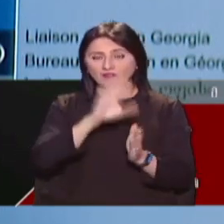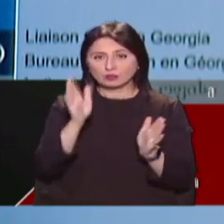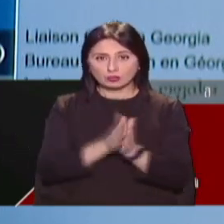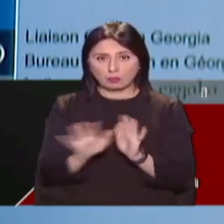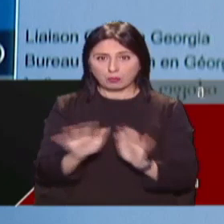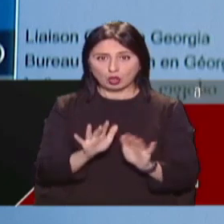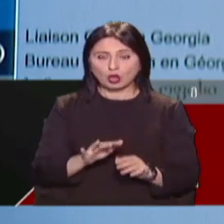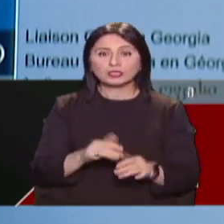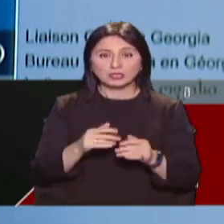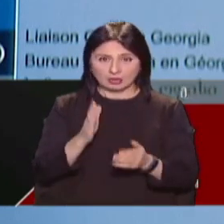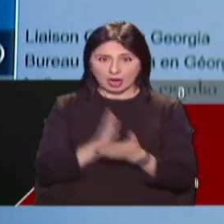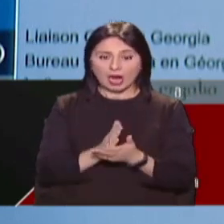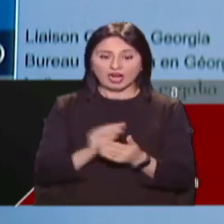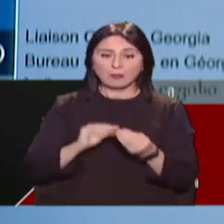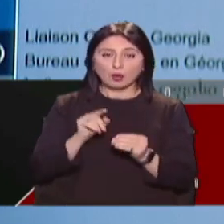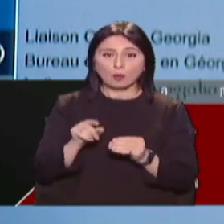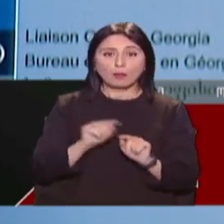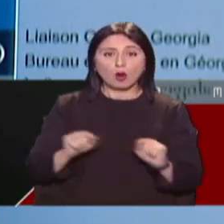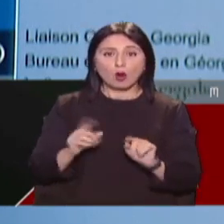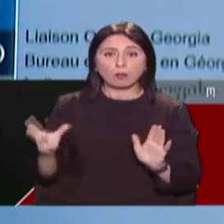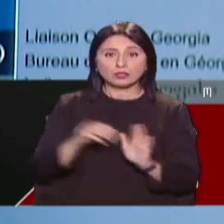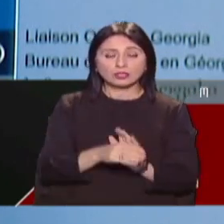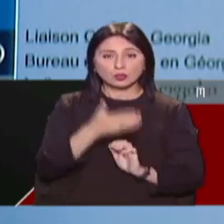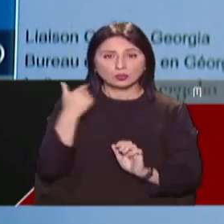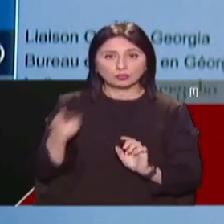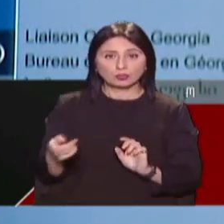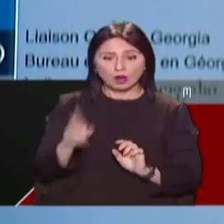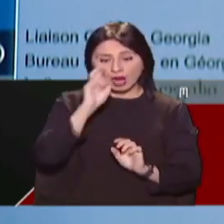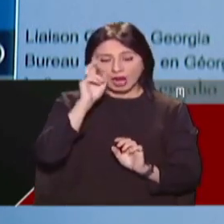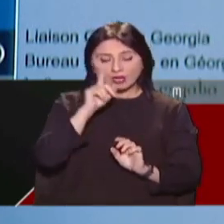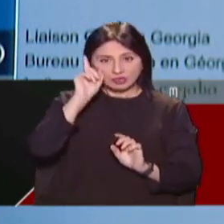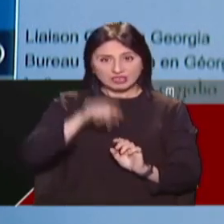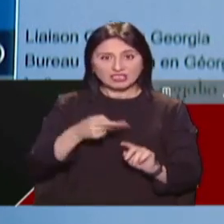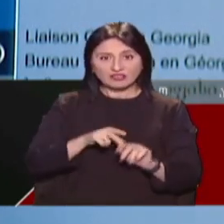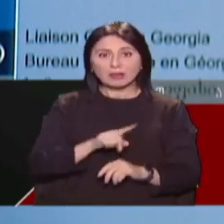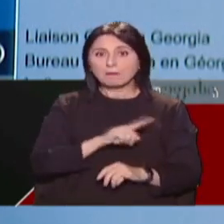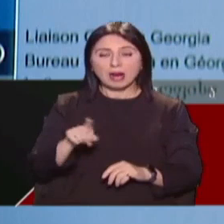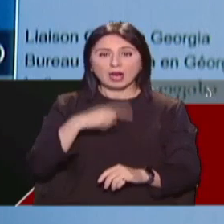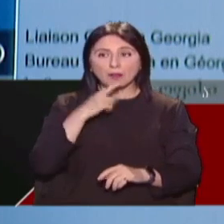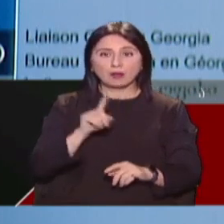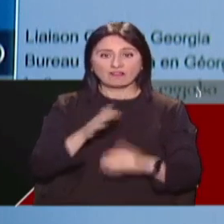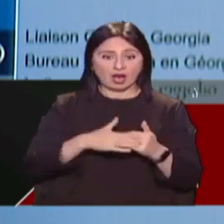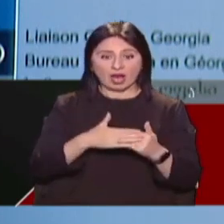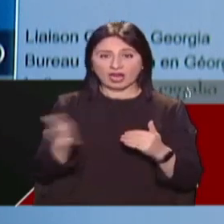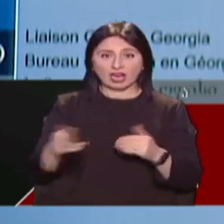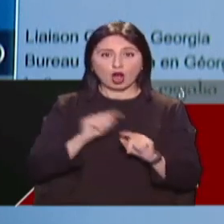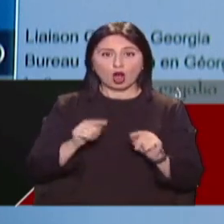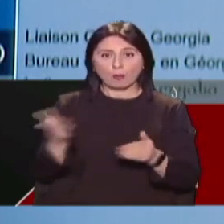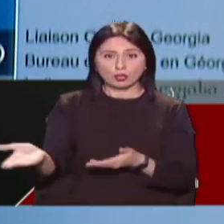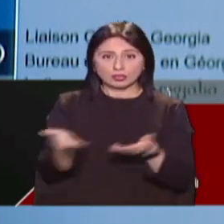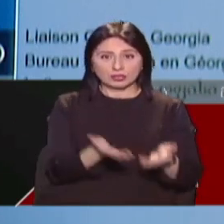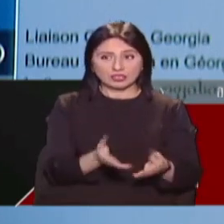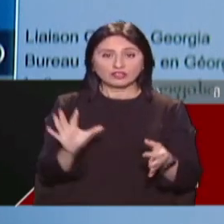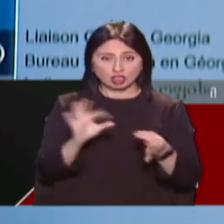პროცესი. საკვირველი არსებობს პრობლემა ოპოზიციის ჩართულობის კუთხით. ხელისუფლებამ იცის ეს, მაგრამ ამბობენ, რომ კარი ღია